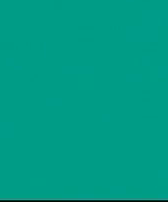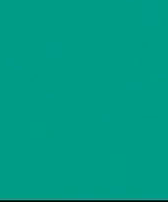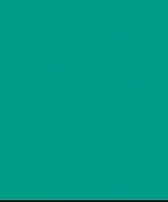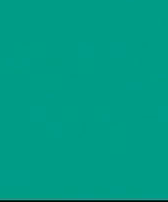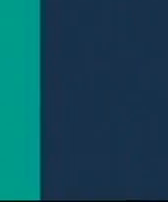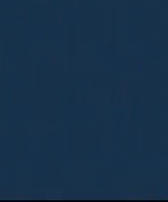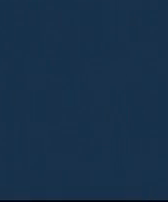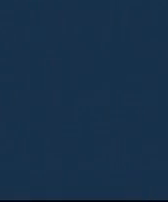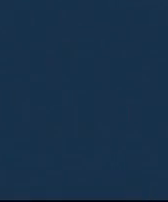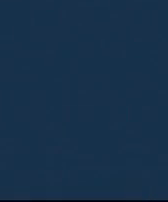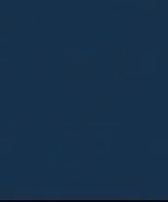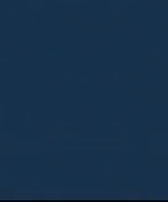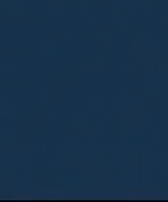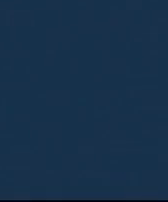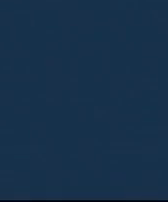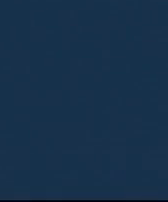Музика